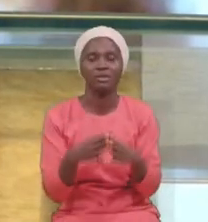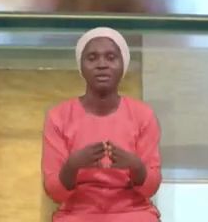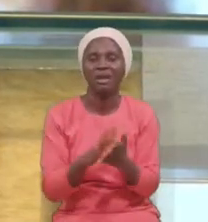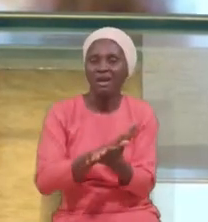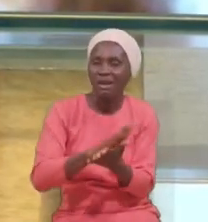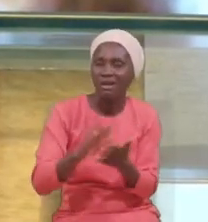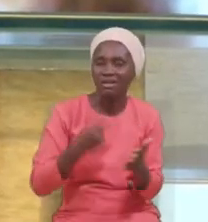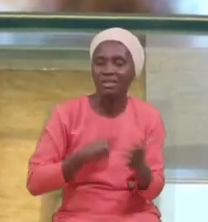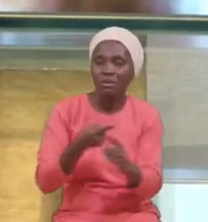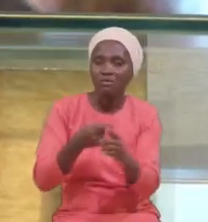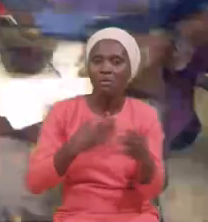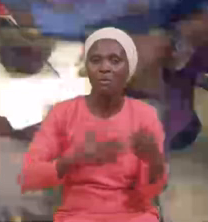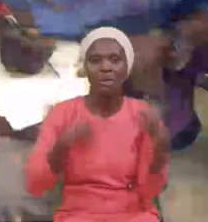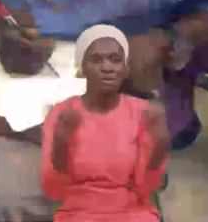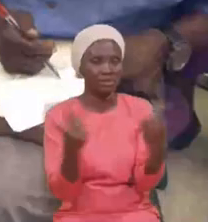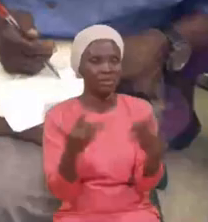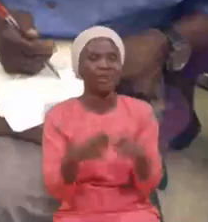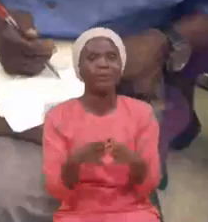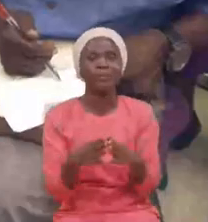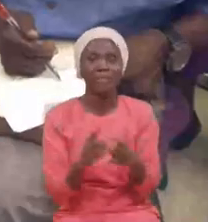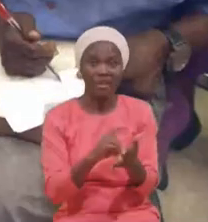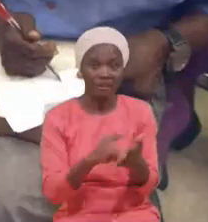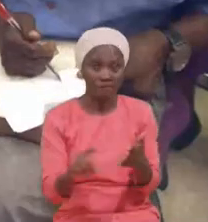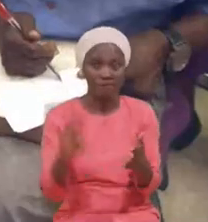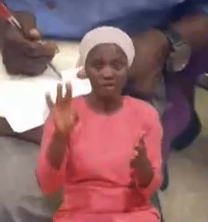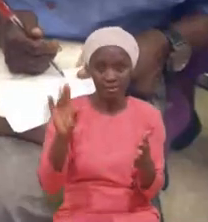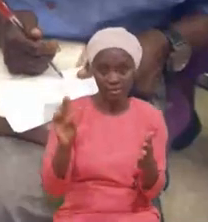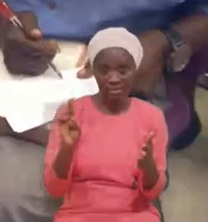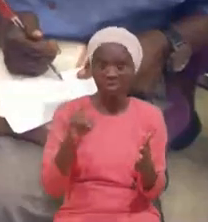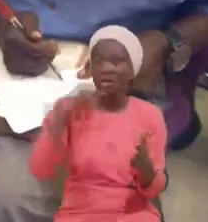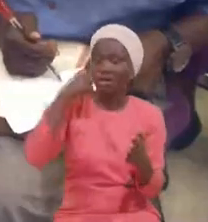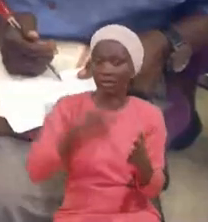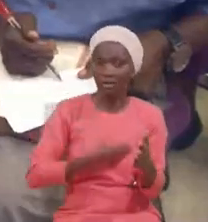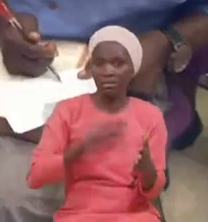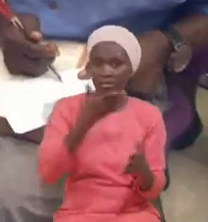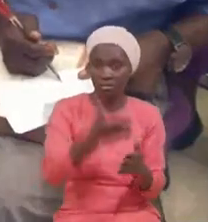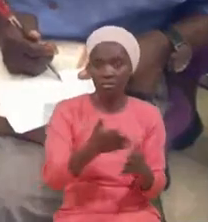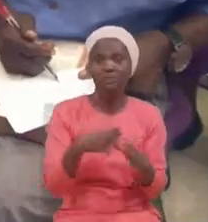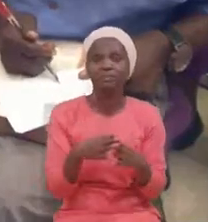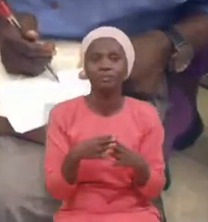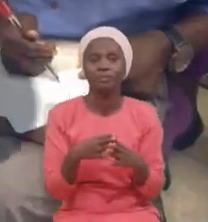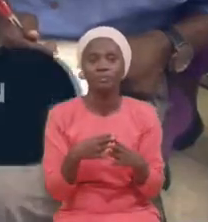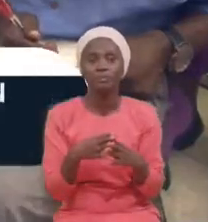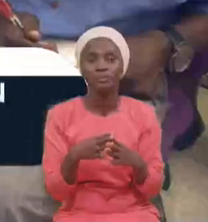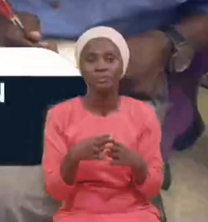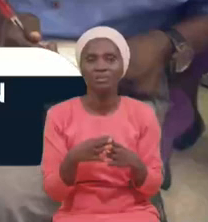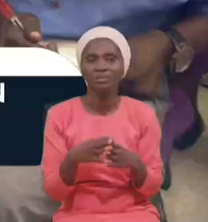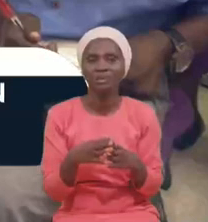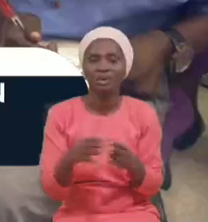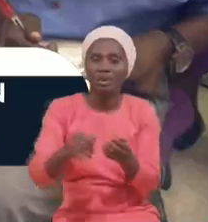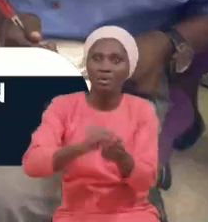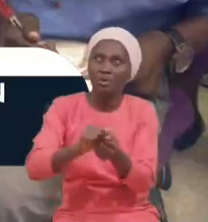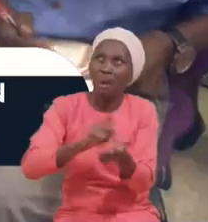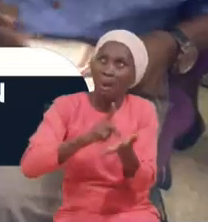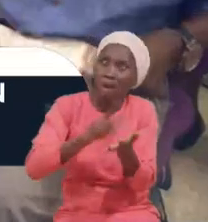Purifie-moi de mon péché. Et allons au verset 9. Verset 9 nous dit,